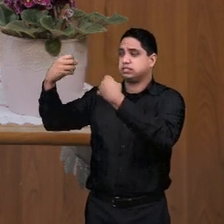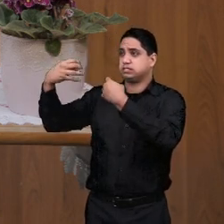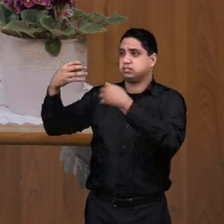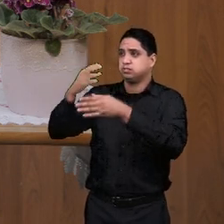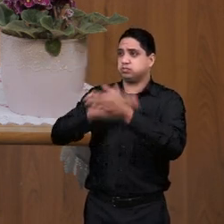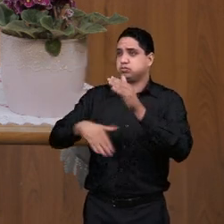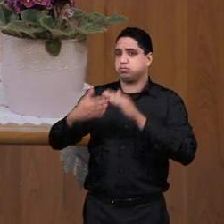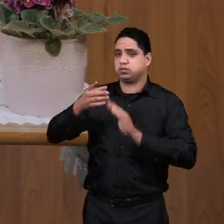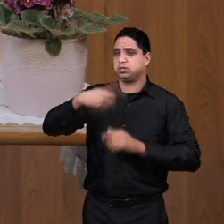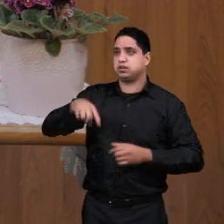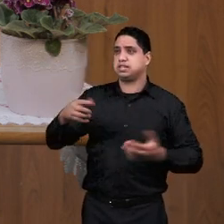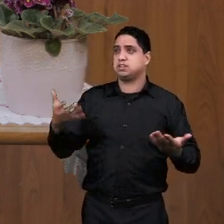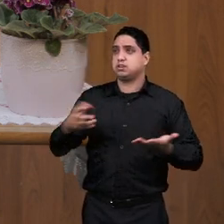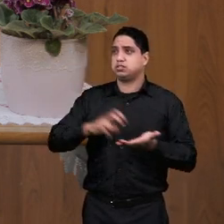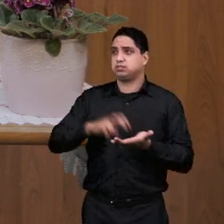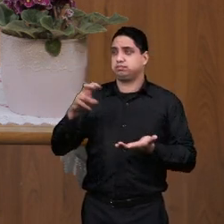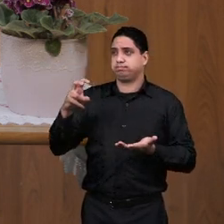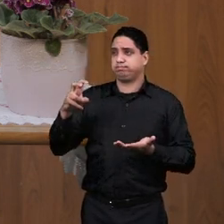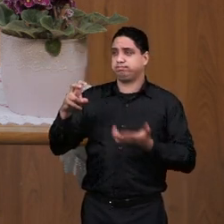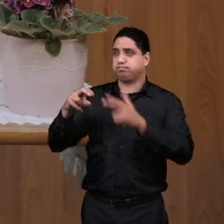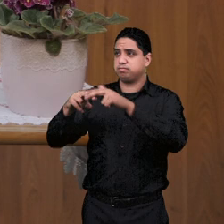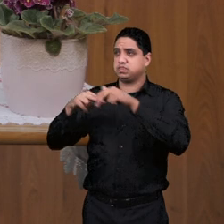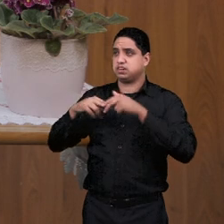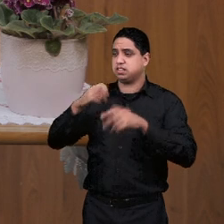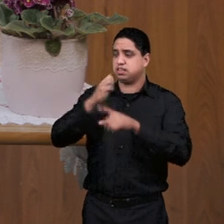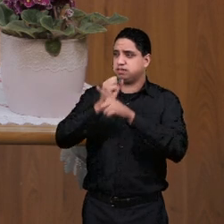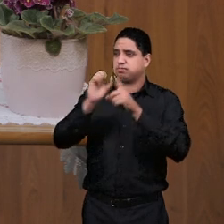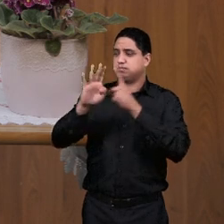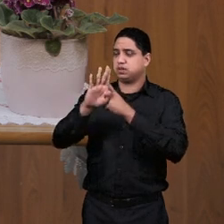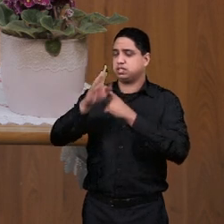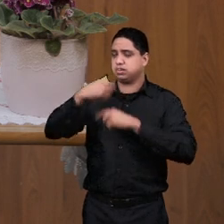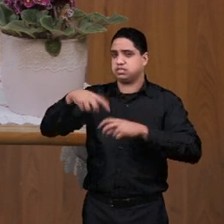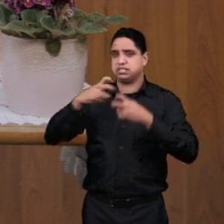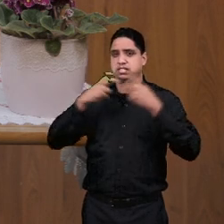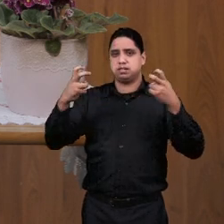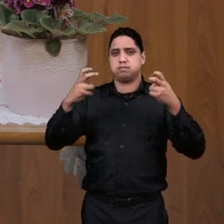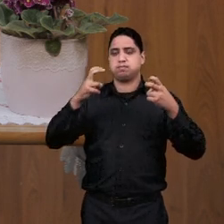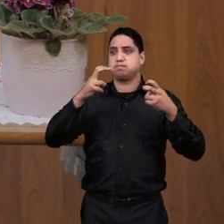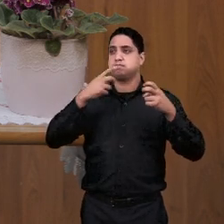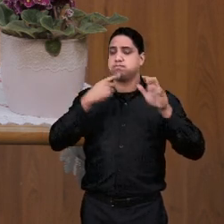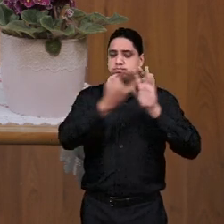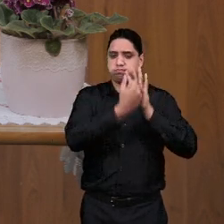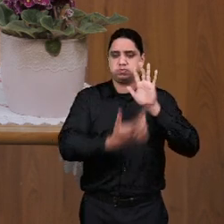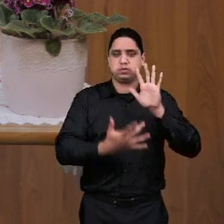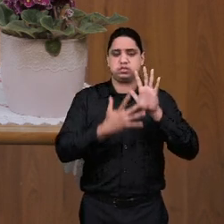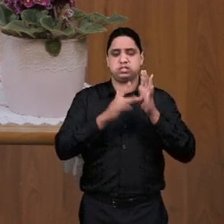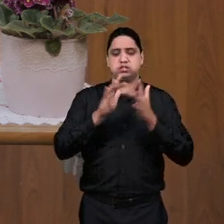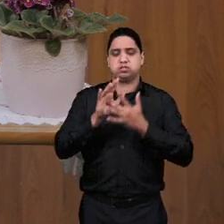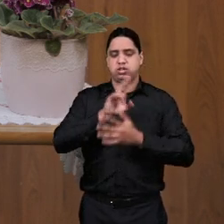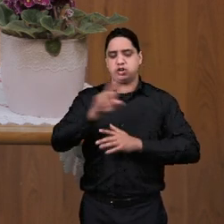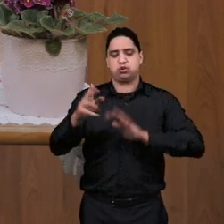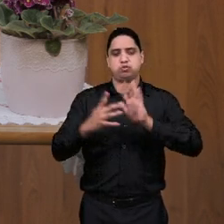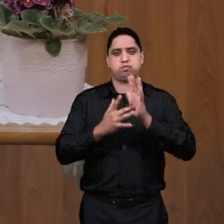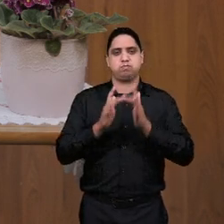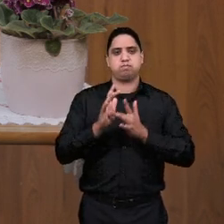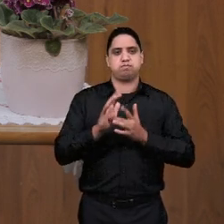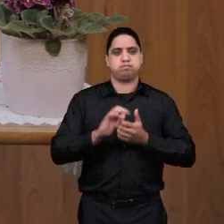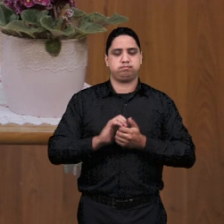ce matin, le long de cette école biblique. C'est la prière que nous faisons par le sang et au nom de Jésus.